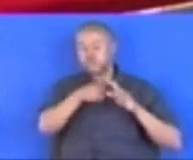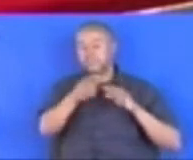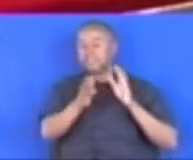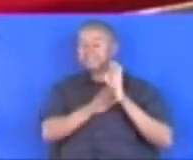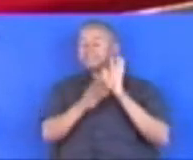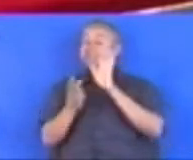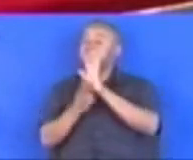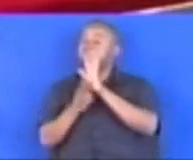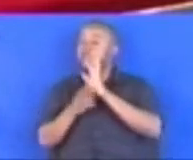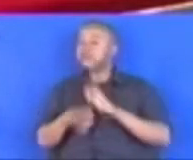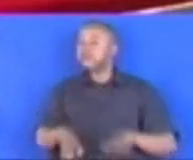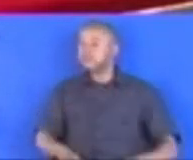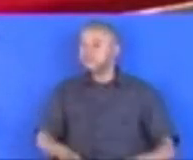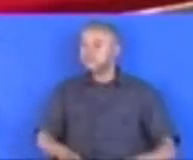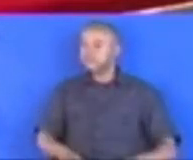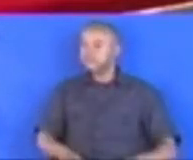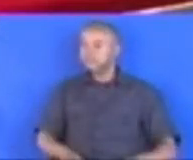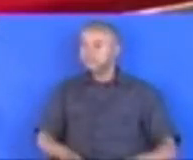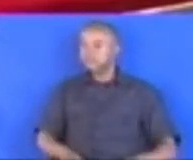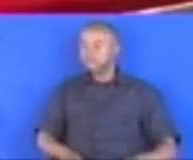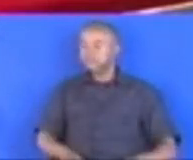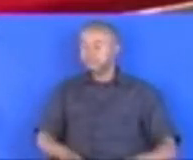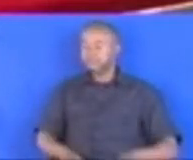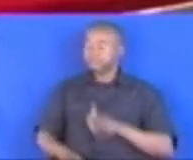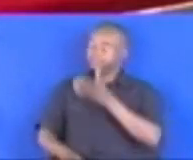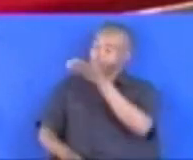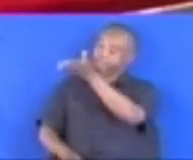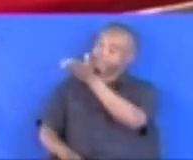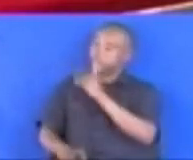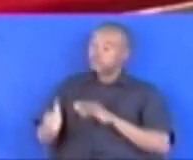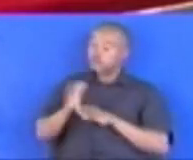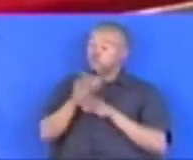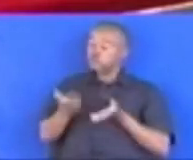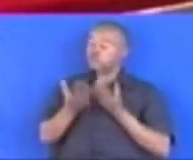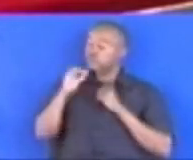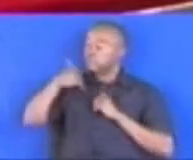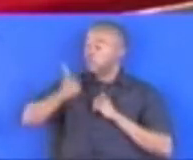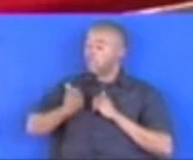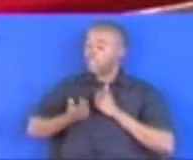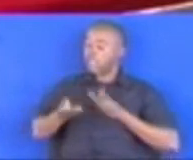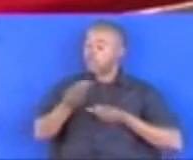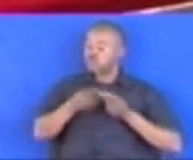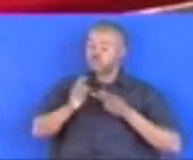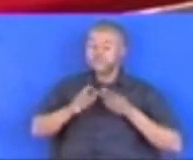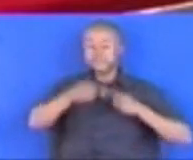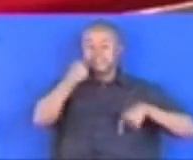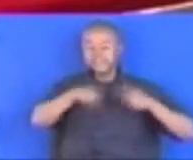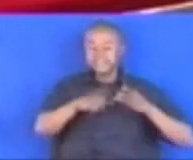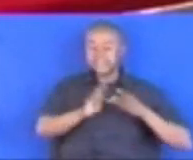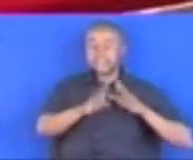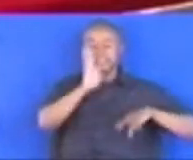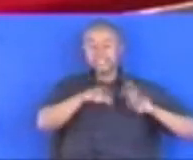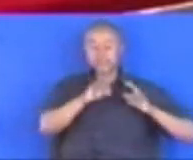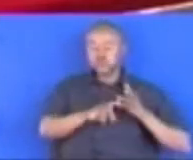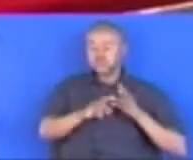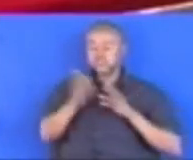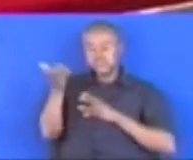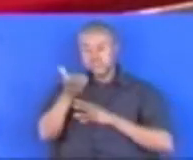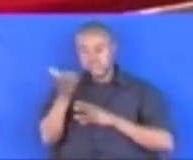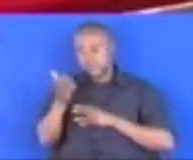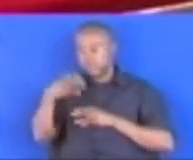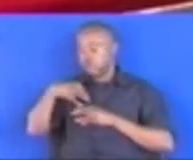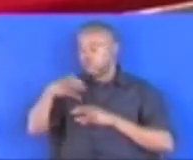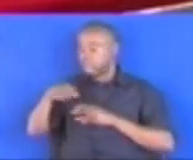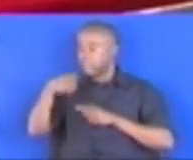wa hotuba yangu. Mheshimiwa Naibu Spika, katika kuwawezesha wanawake kiuchumi, kisiasa na kiutamaduni, wizara